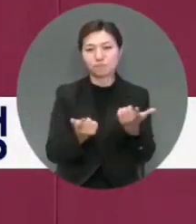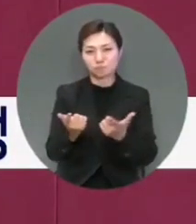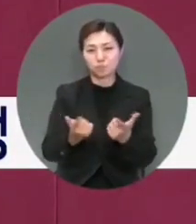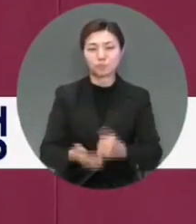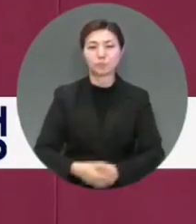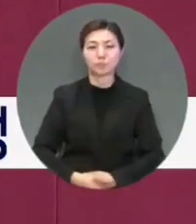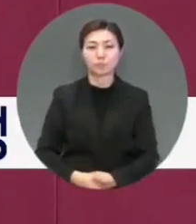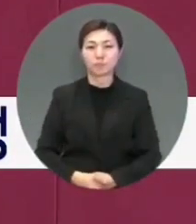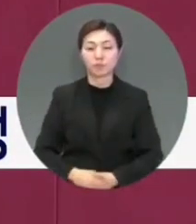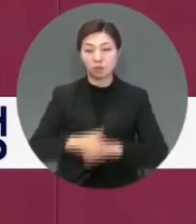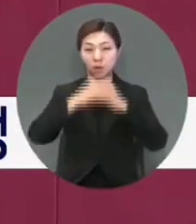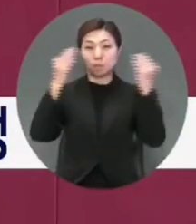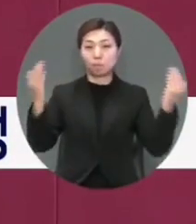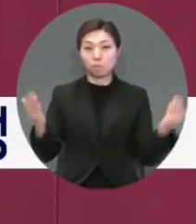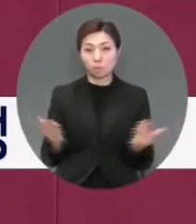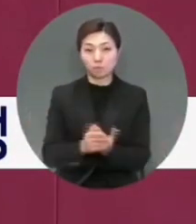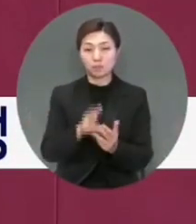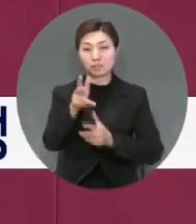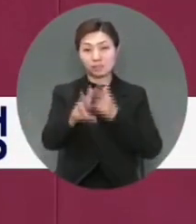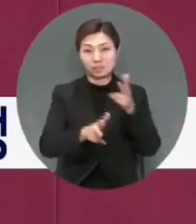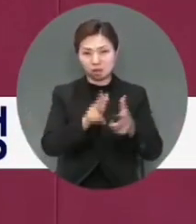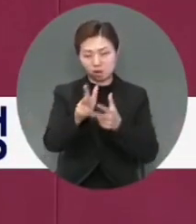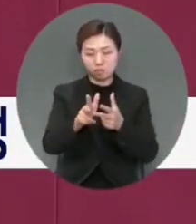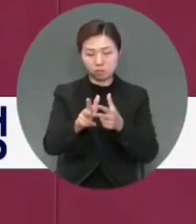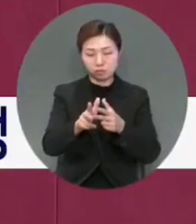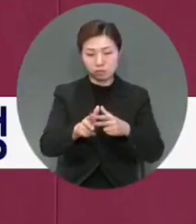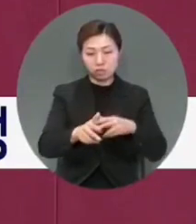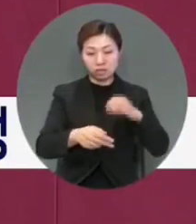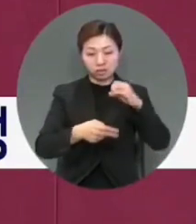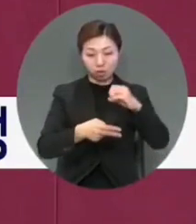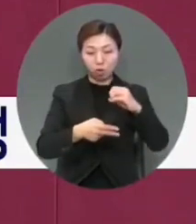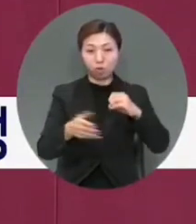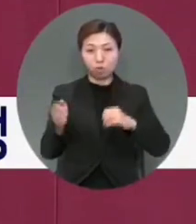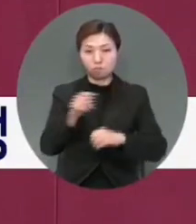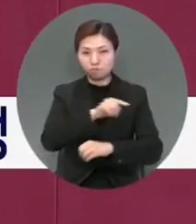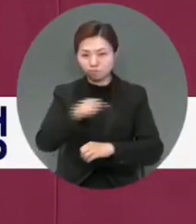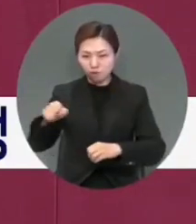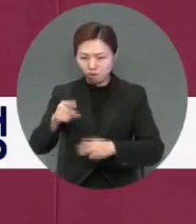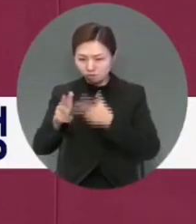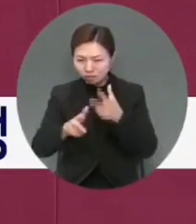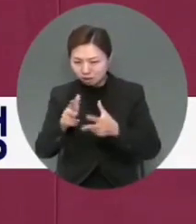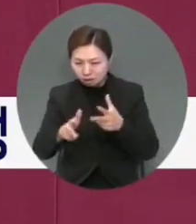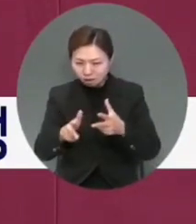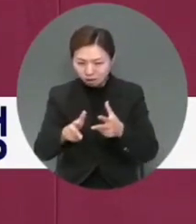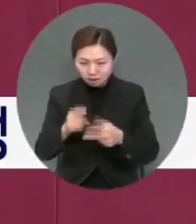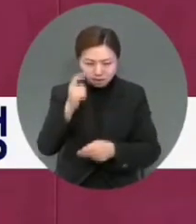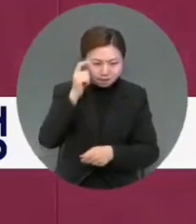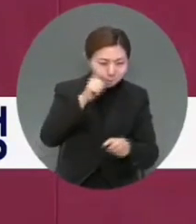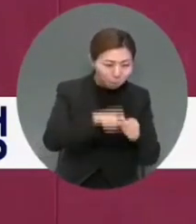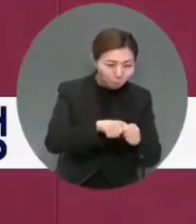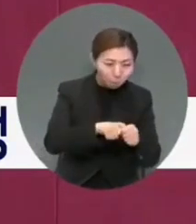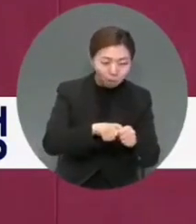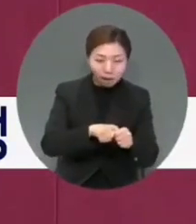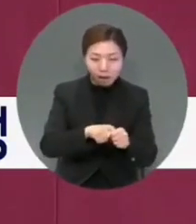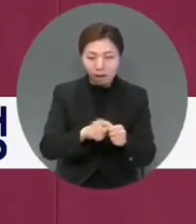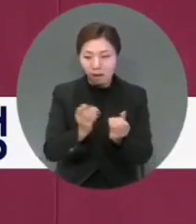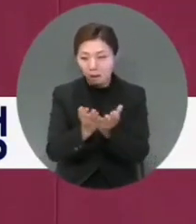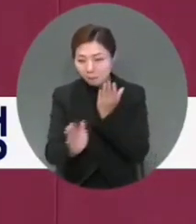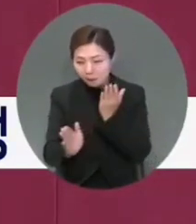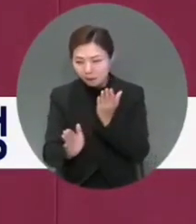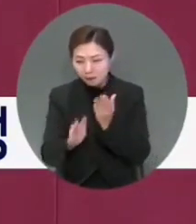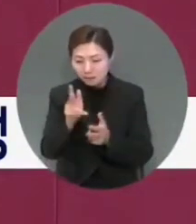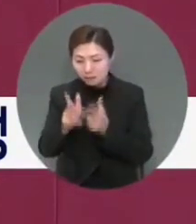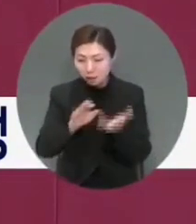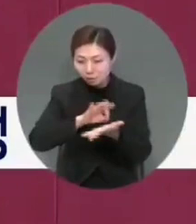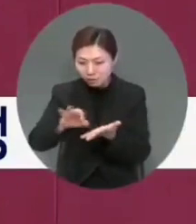재정 사업을 제로 베이스에서 검토하여 예산 항목의 목적과 취지에 맞지 않는 지출,